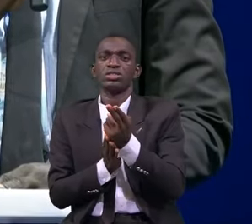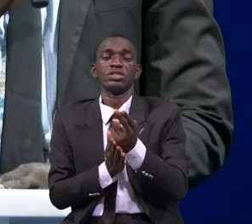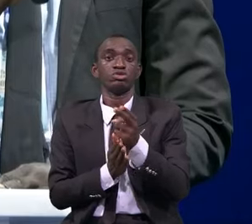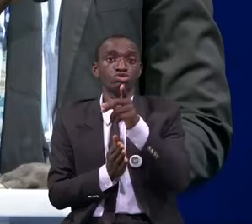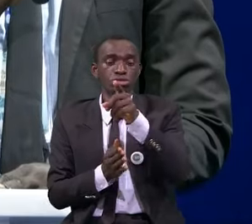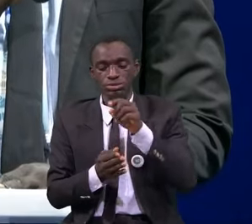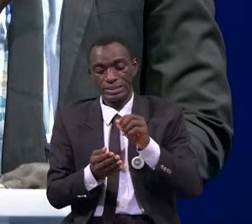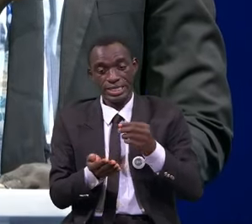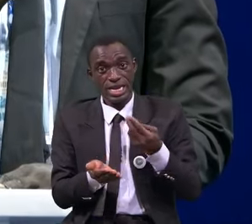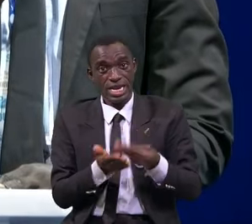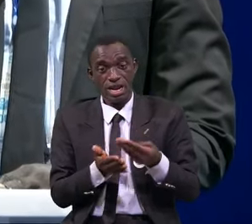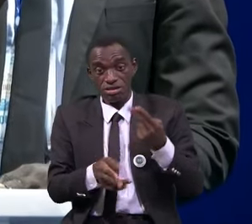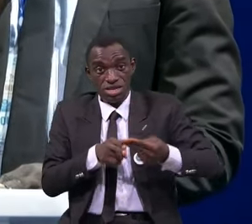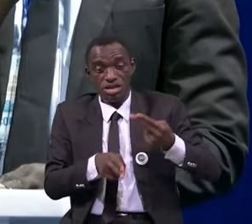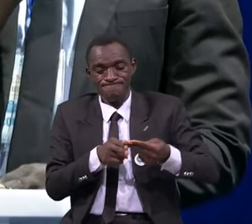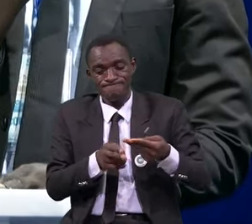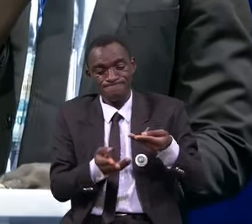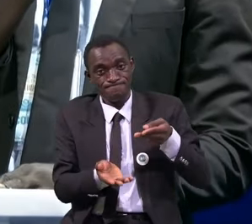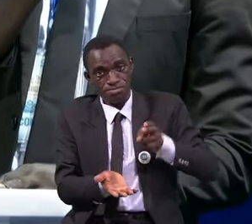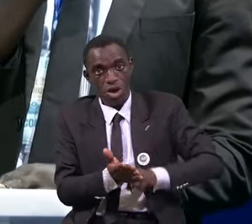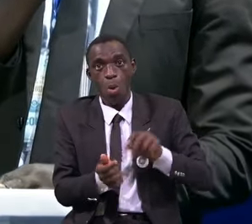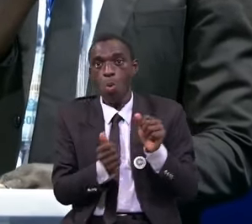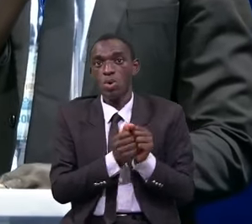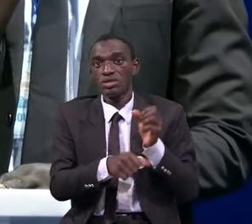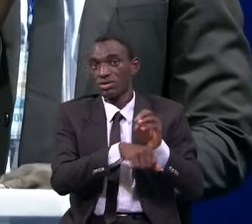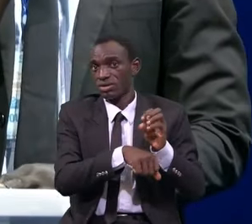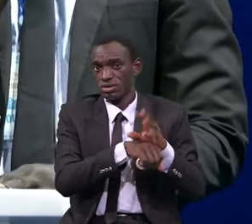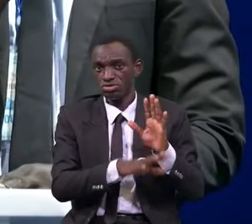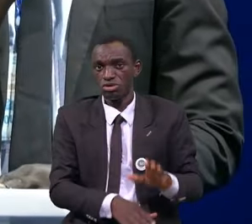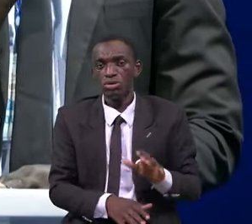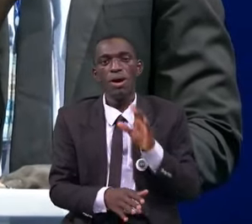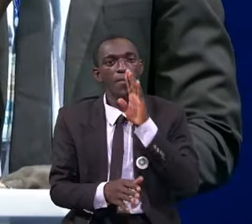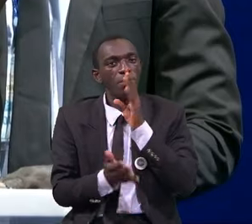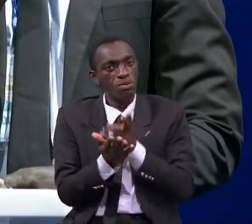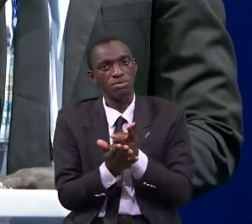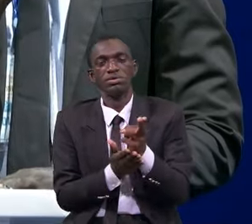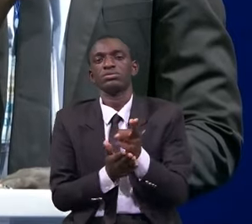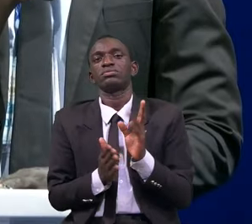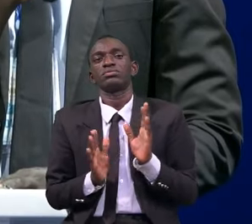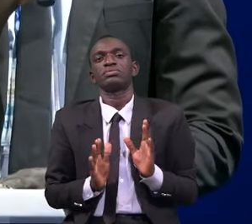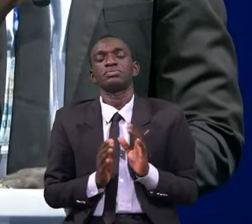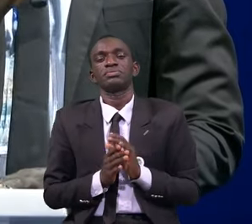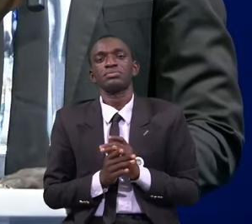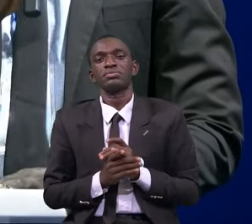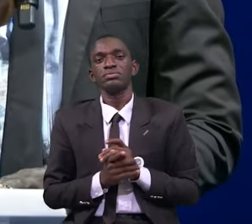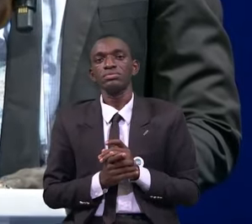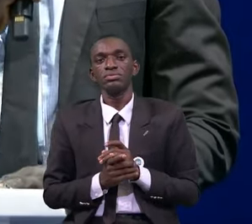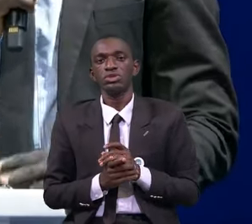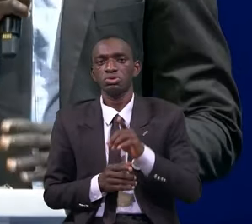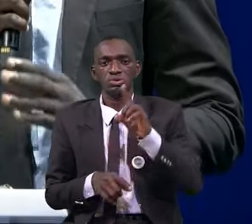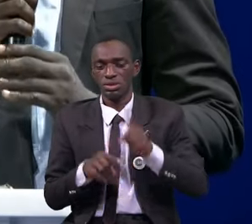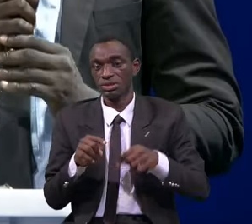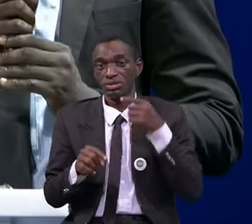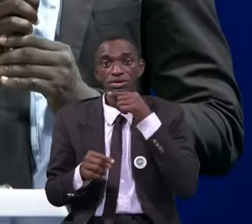counselor. Et tous ceux qui ont leur donné leur vie à Christ, soyez sincères en donnant vos noms aux conseillers. And tell us